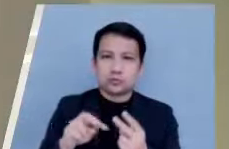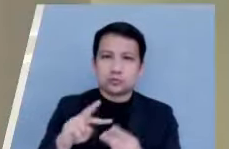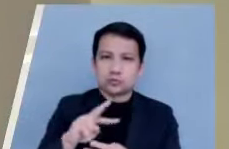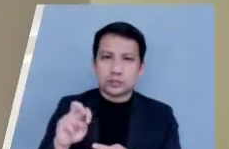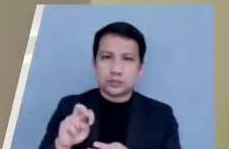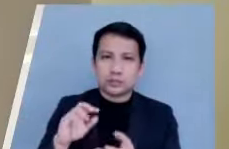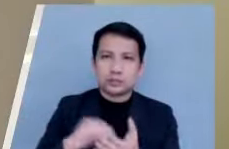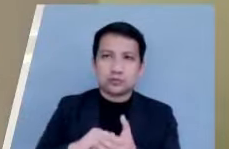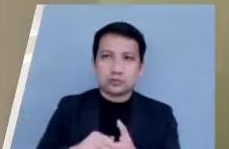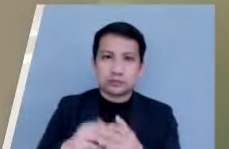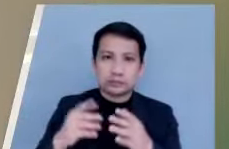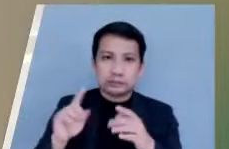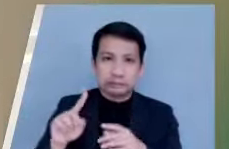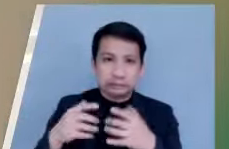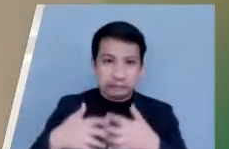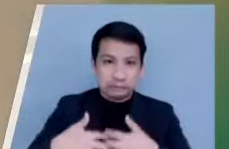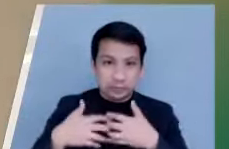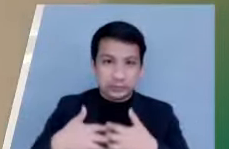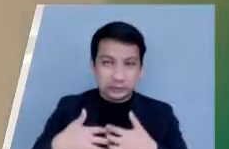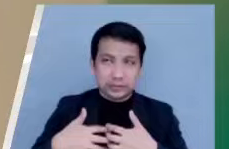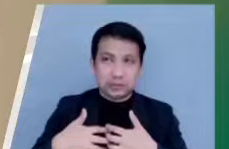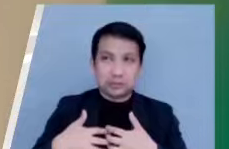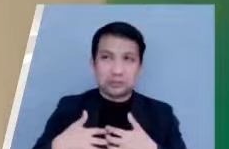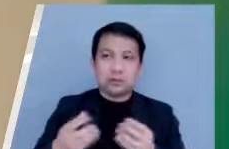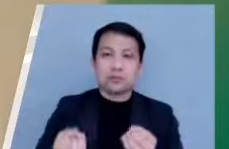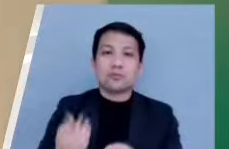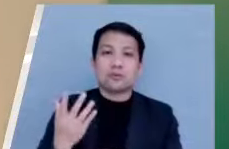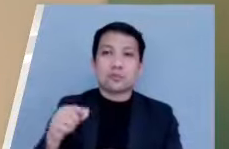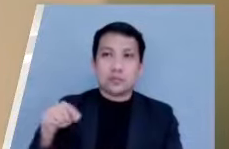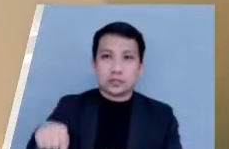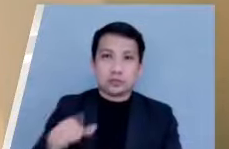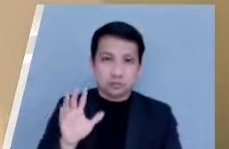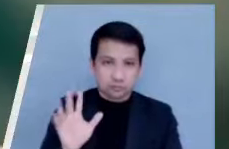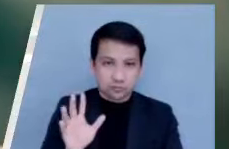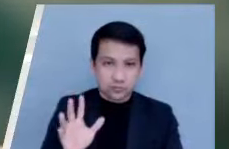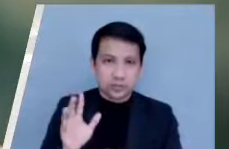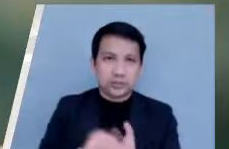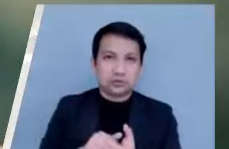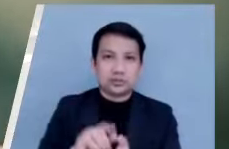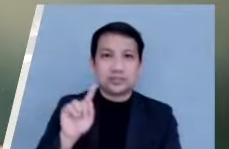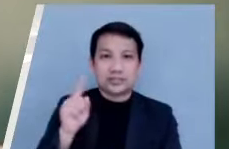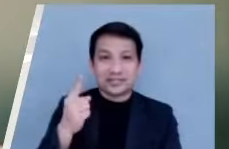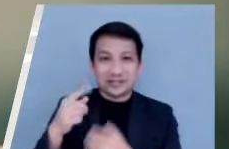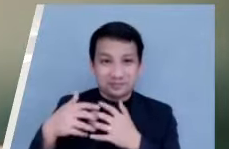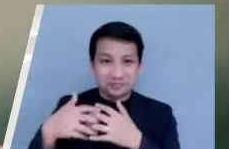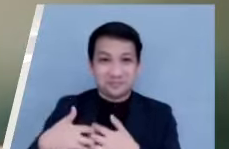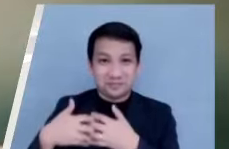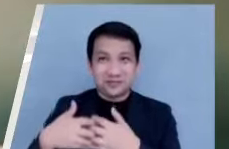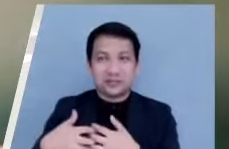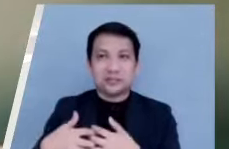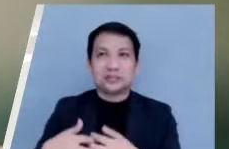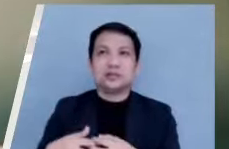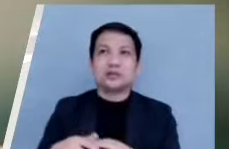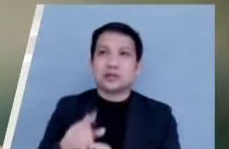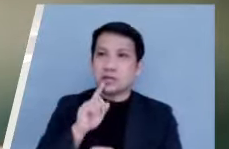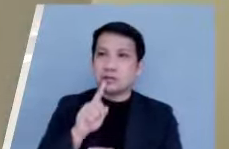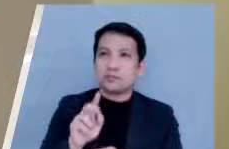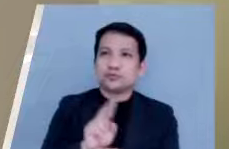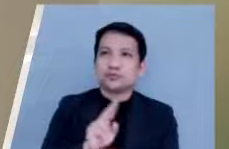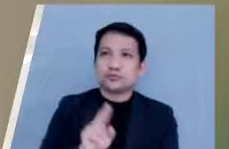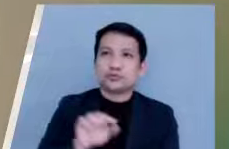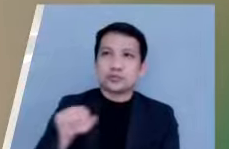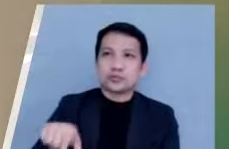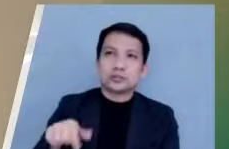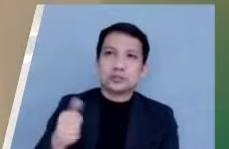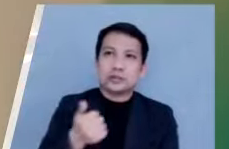unit, ang Aquavac nagkakahalaga lang ng 50,000 pesos per unit. Nagagamit na rin ito sa ilang mga ospital sa bansa. We're